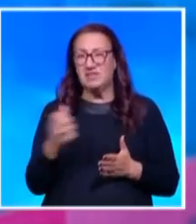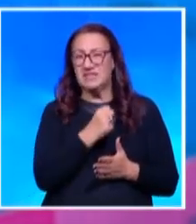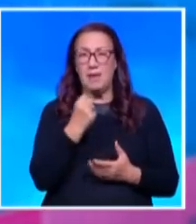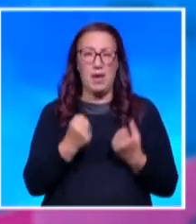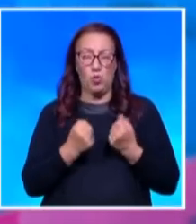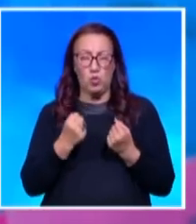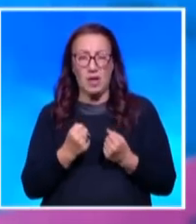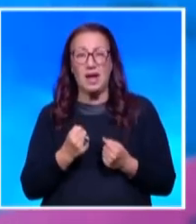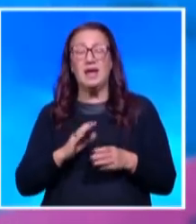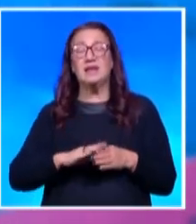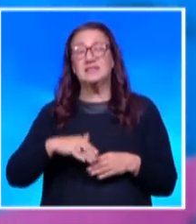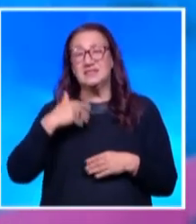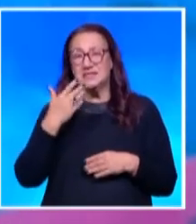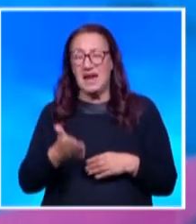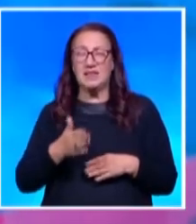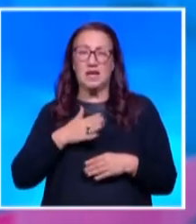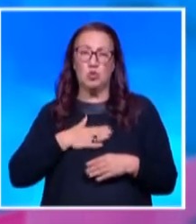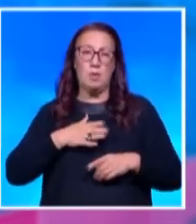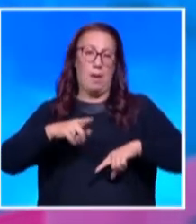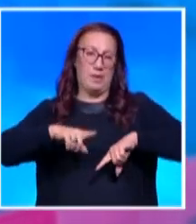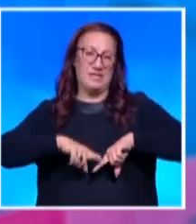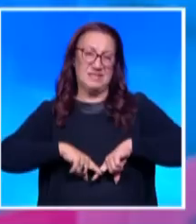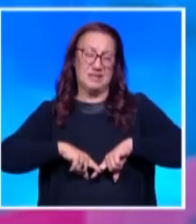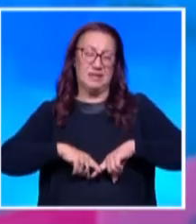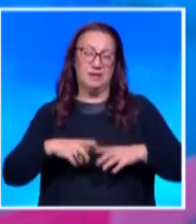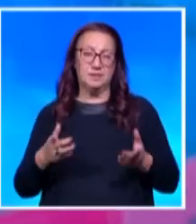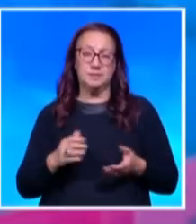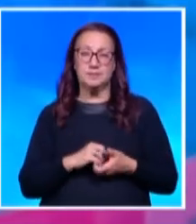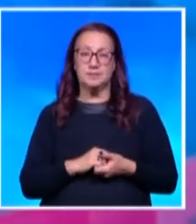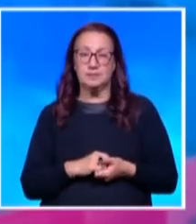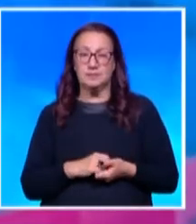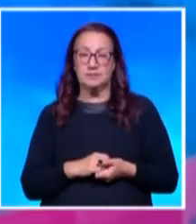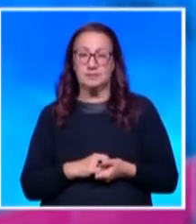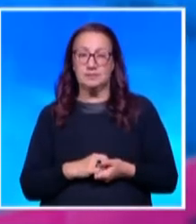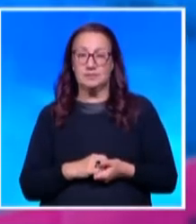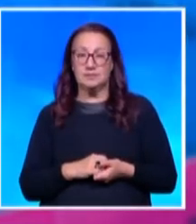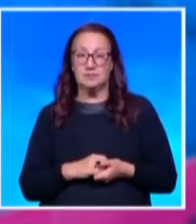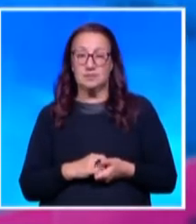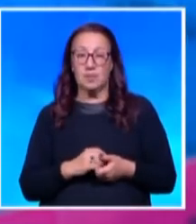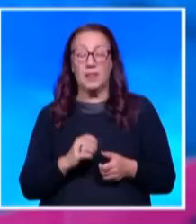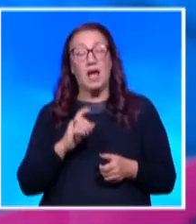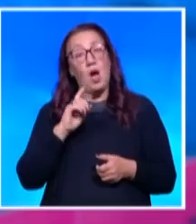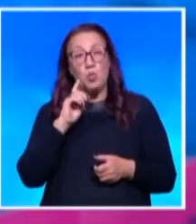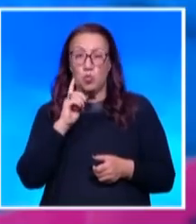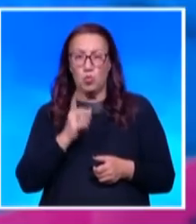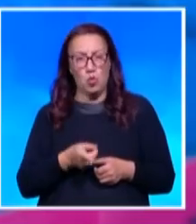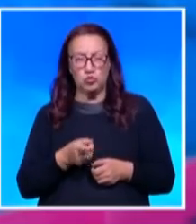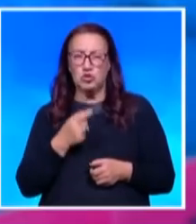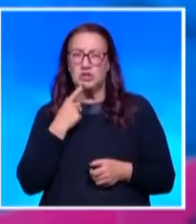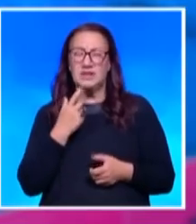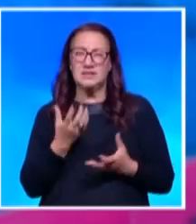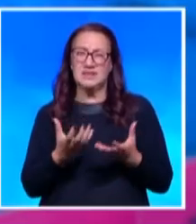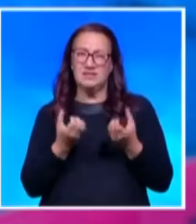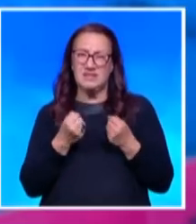с осъдителната присъда на съответния съд а от друга страна може да се предприеме